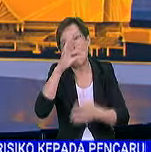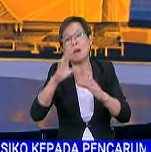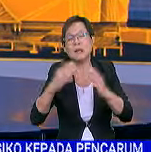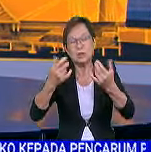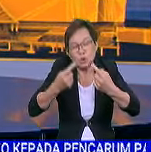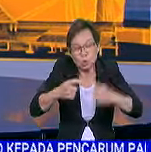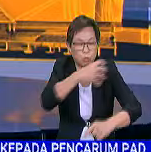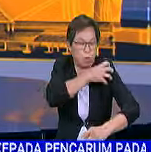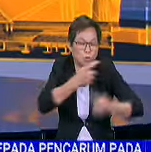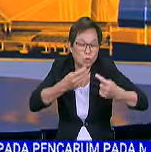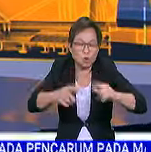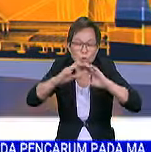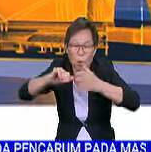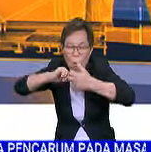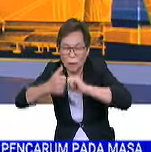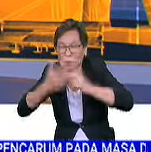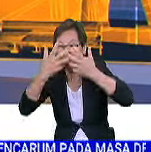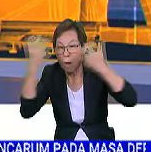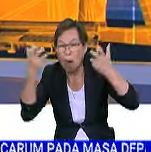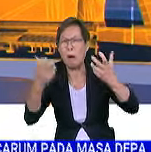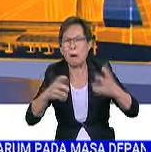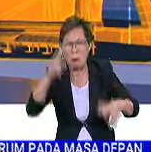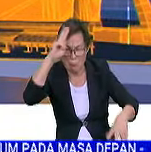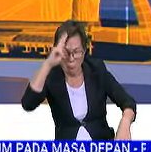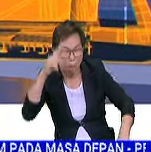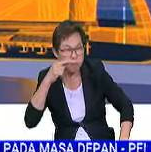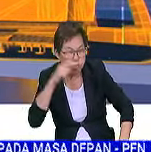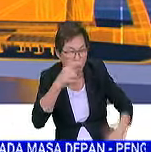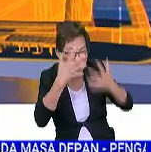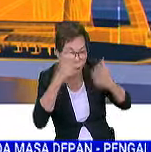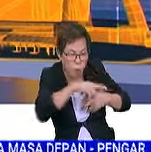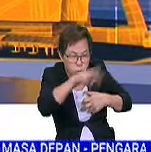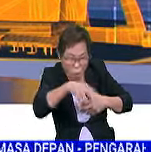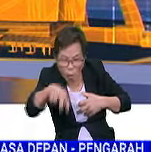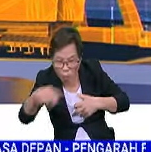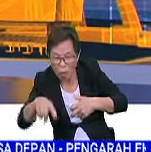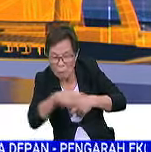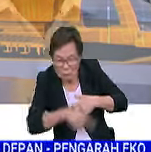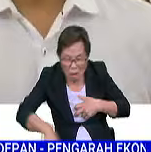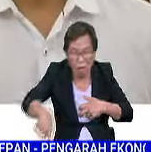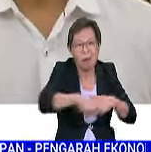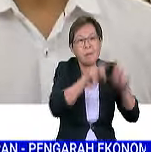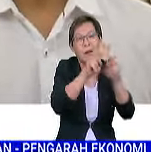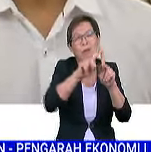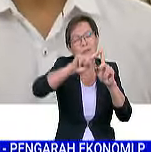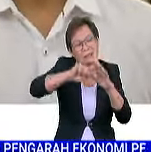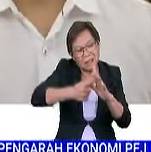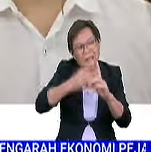harimau yang sering dilihat berkeliaran di kawasan kampung sejak sebulan lalu.